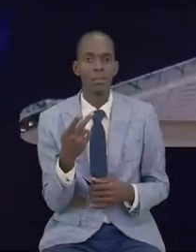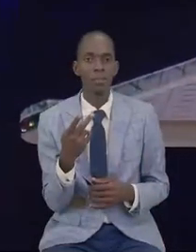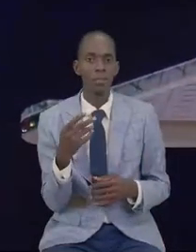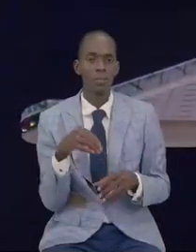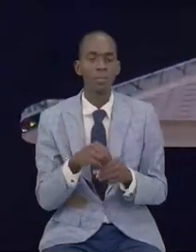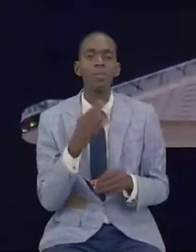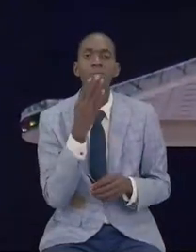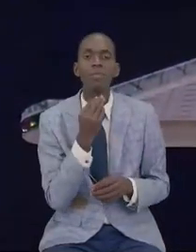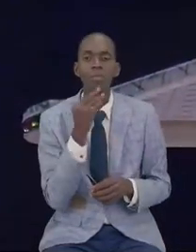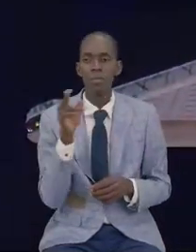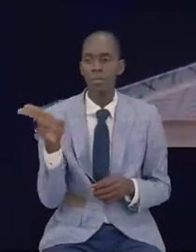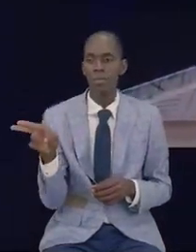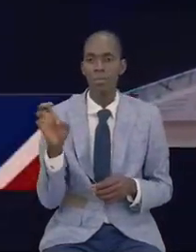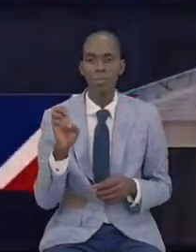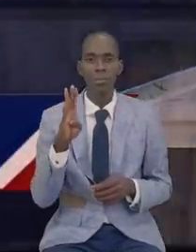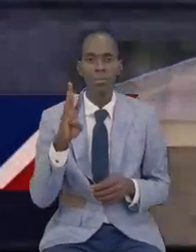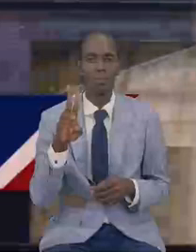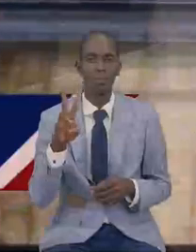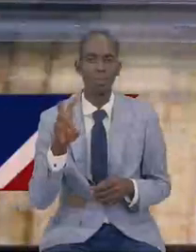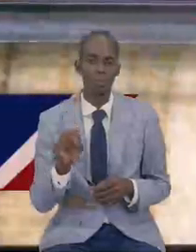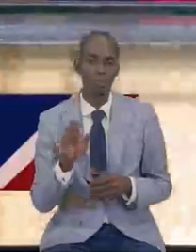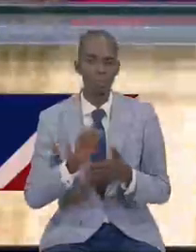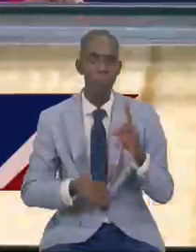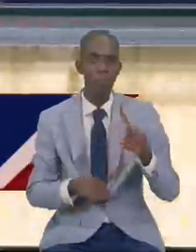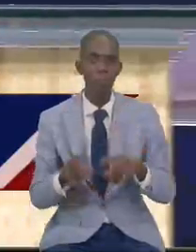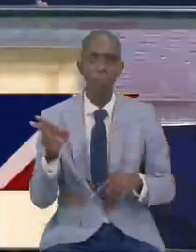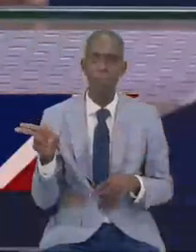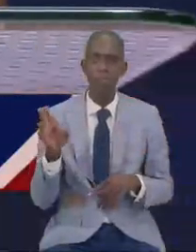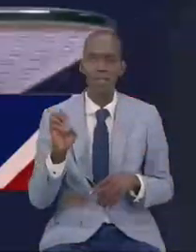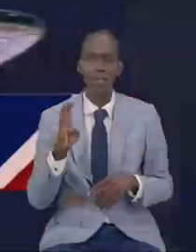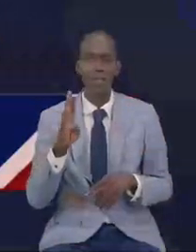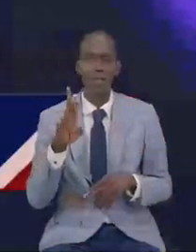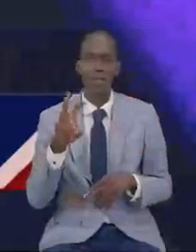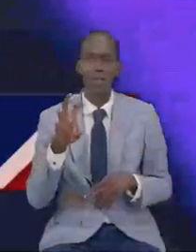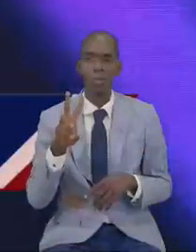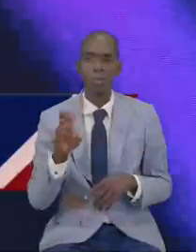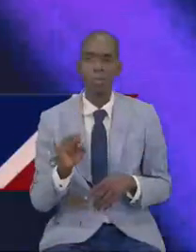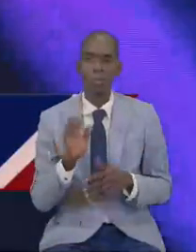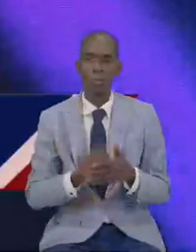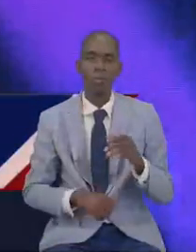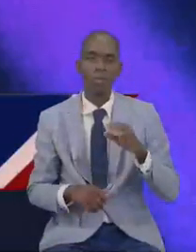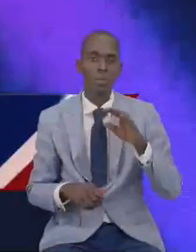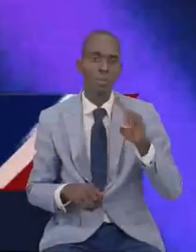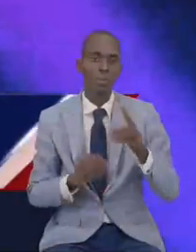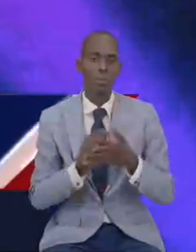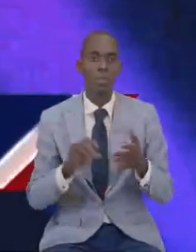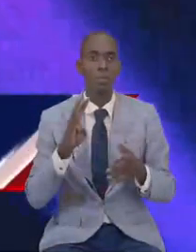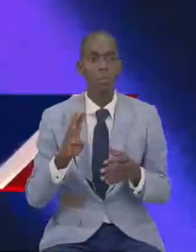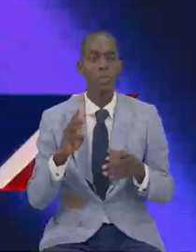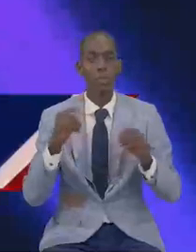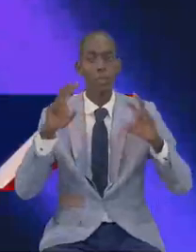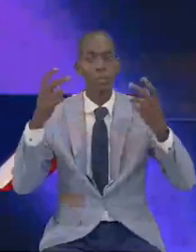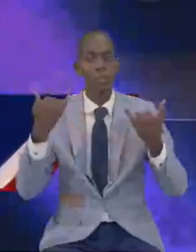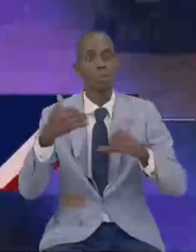aux Hébreux, et nous voici ceci à cause du titre que nous avons